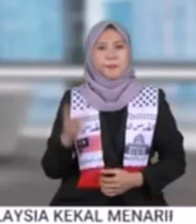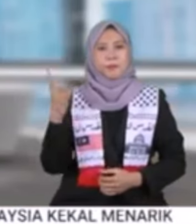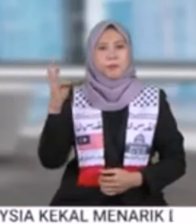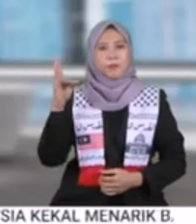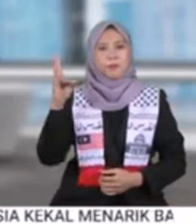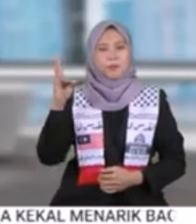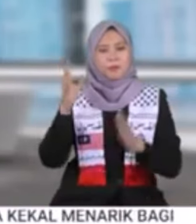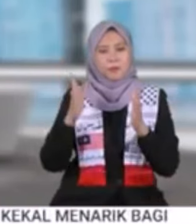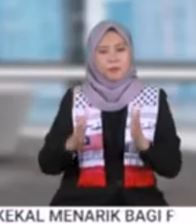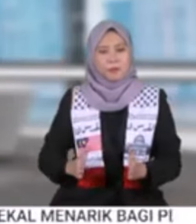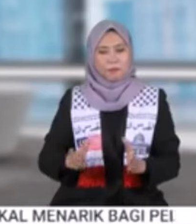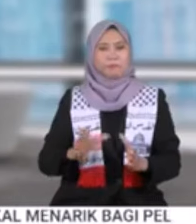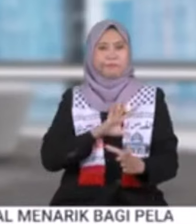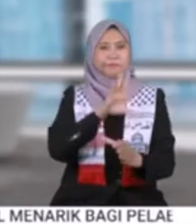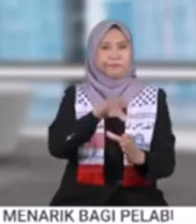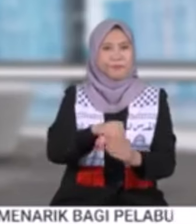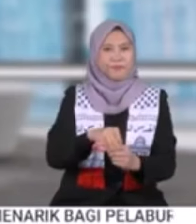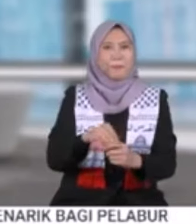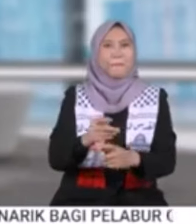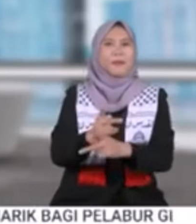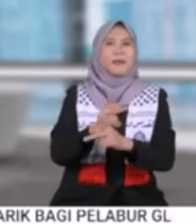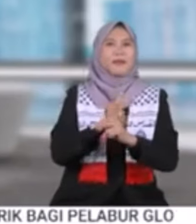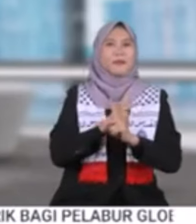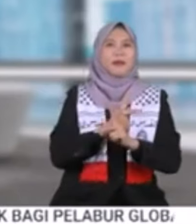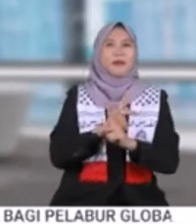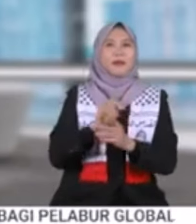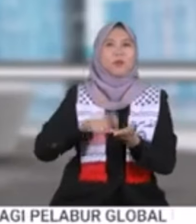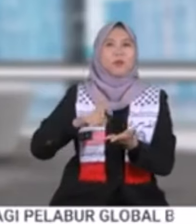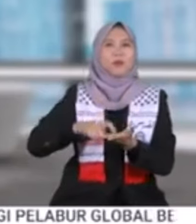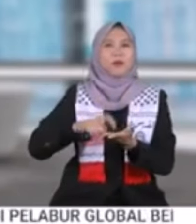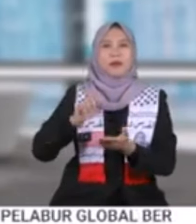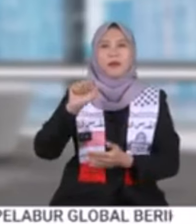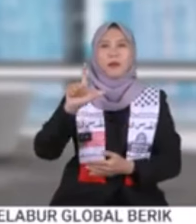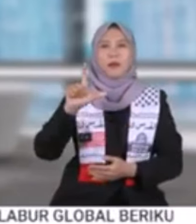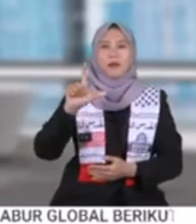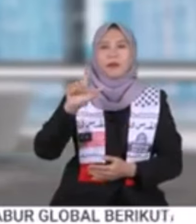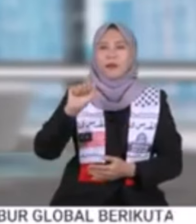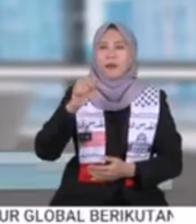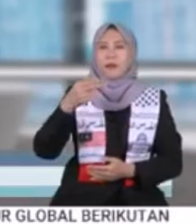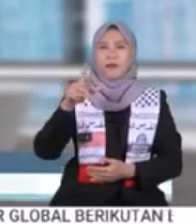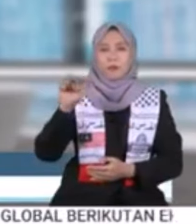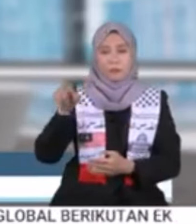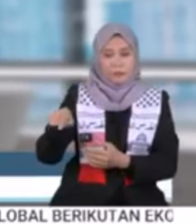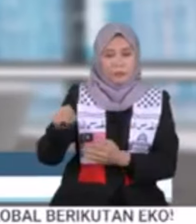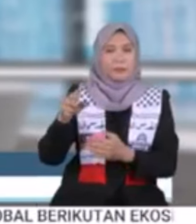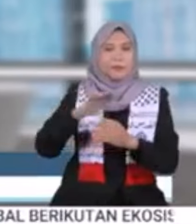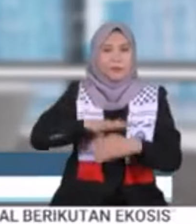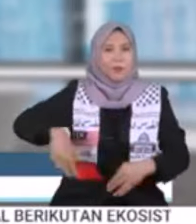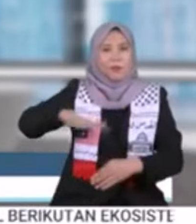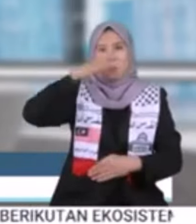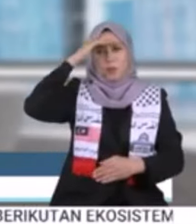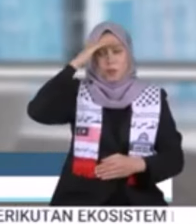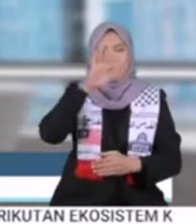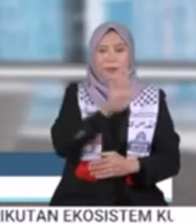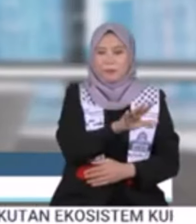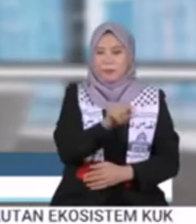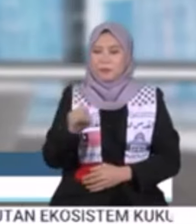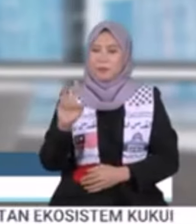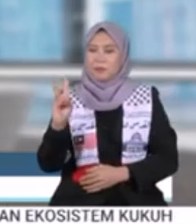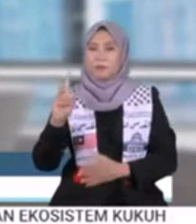17 individu terlibat kegiatan memberi pinjaman wang tanpa lesen di berkas menerusi Ops Venture di seluruh Johor dari 5 hingga 6